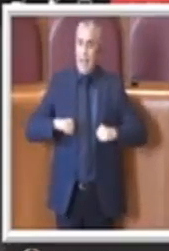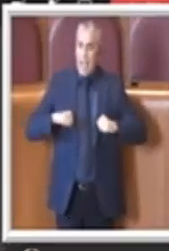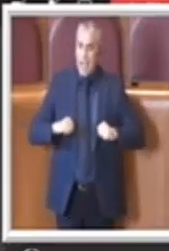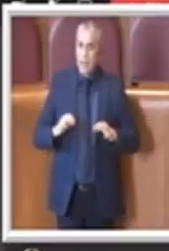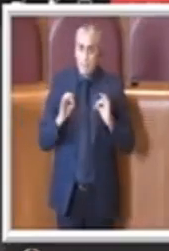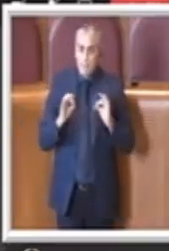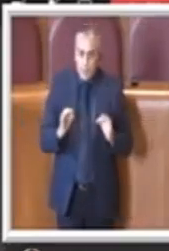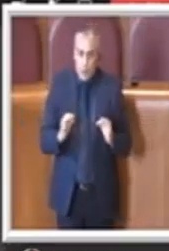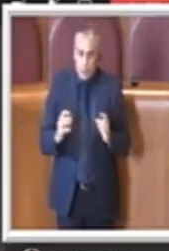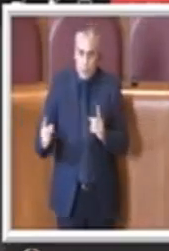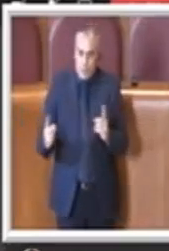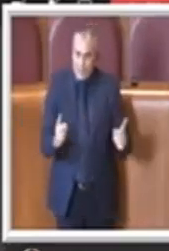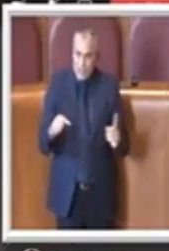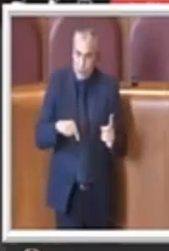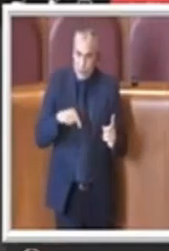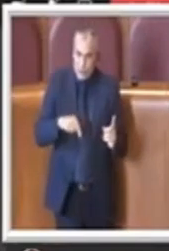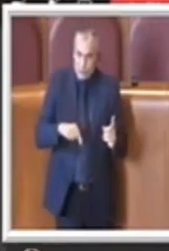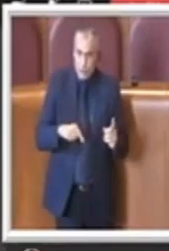aspetti